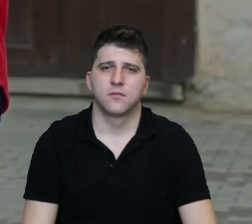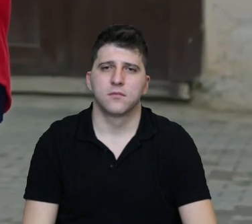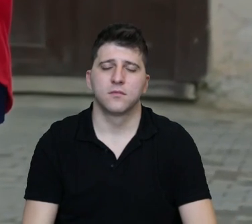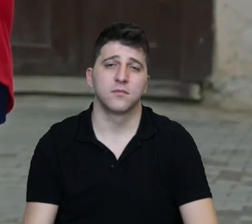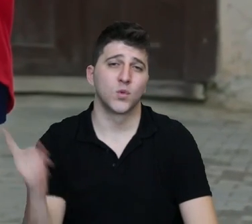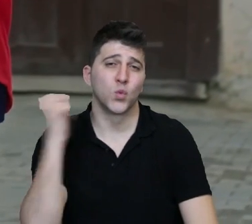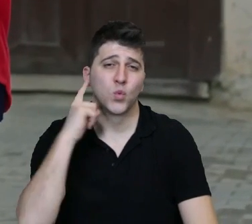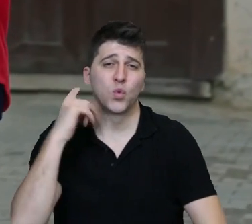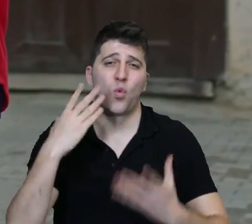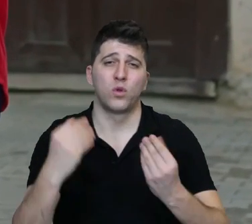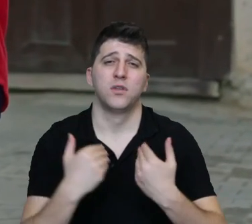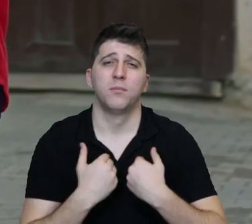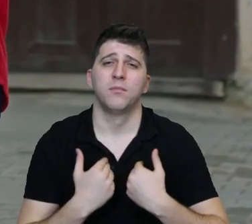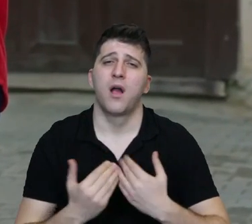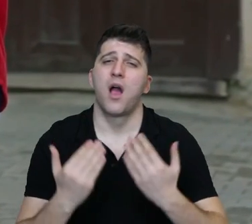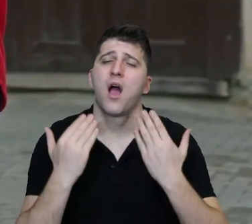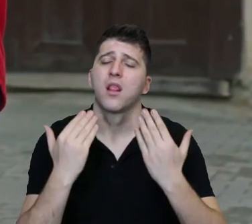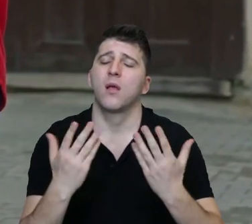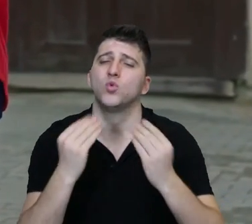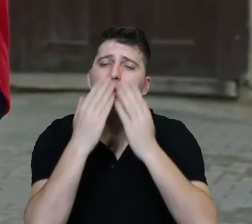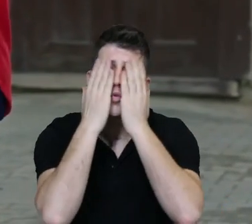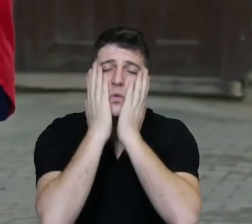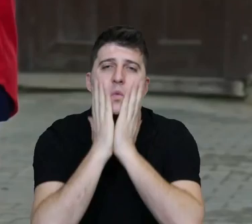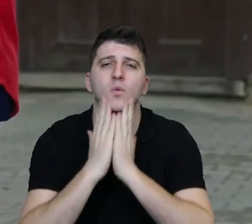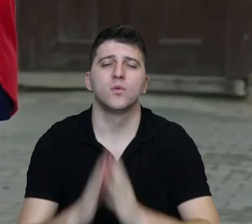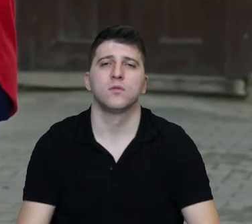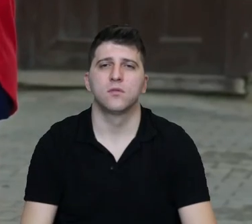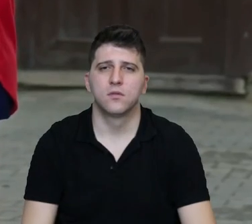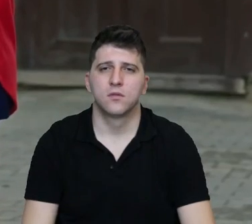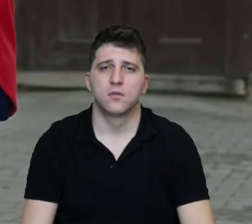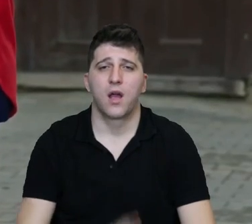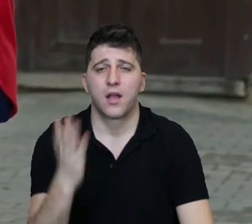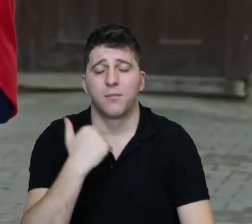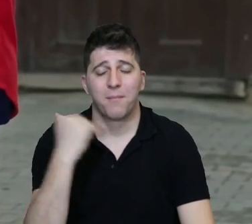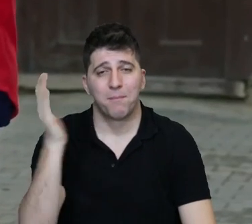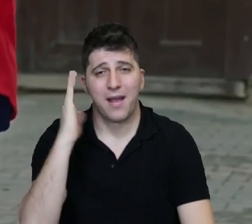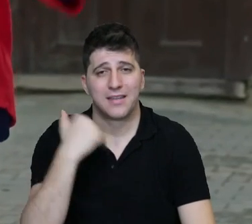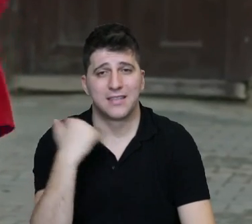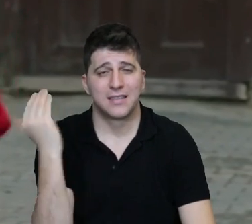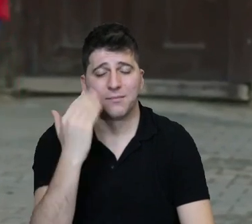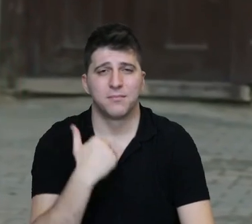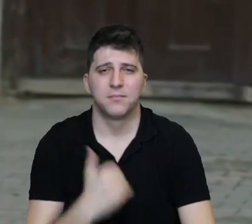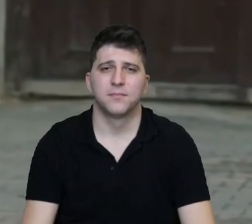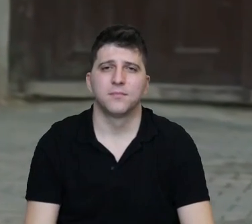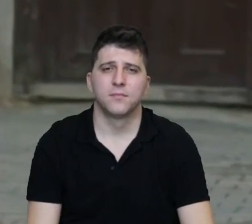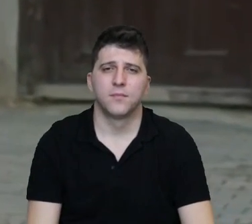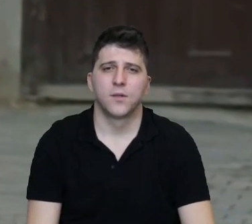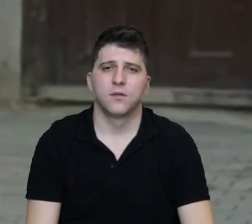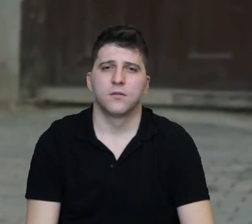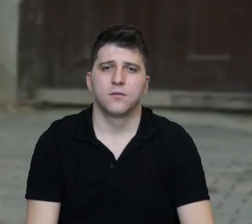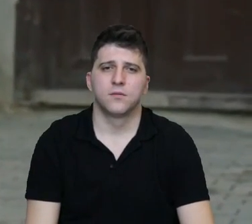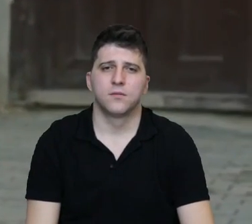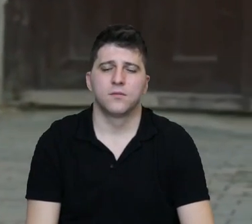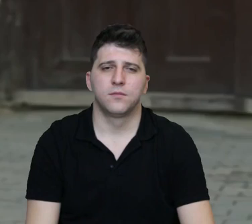Star olacağım. Allah'ım çok şükür yarabbim. Hadi ben bay mektupçu. Koşa